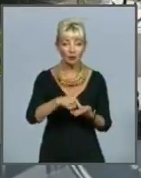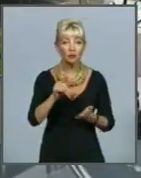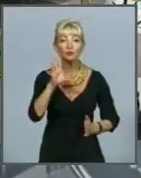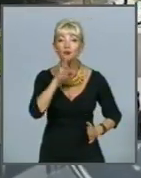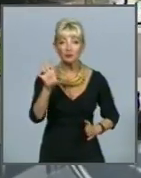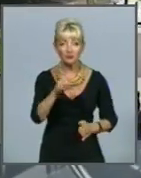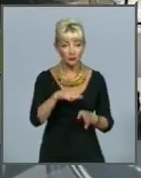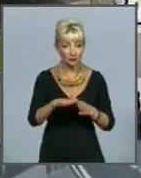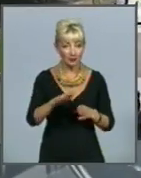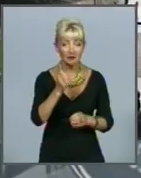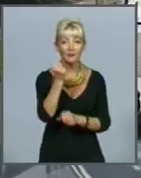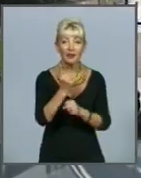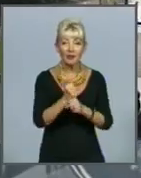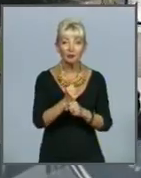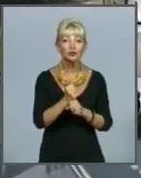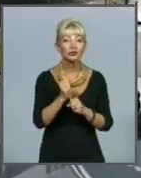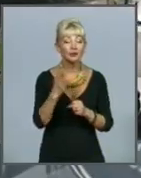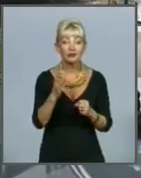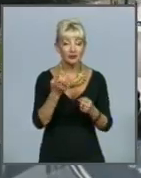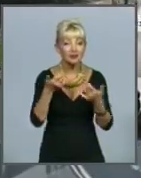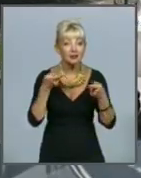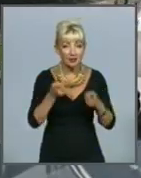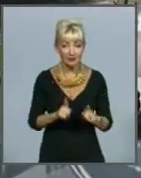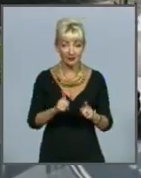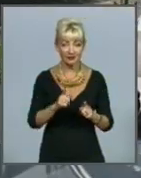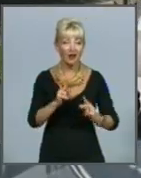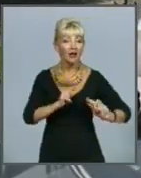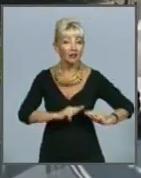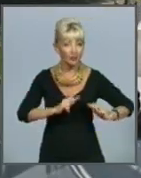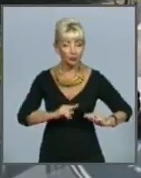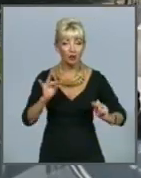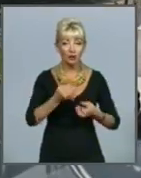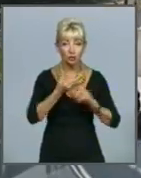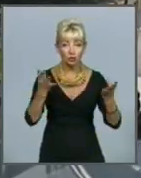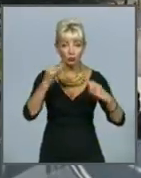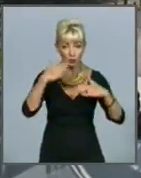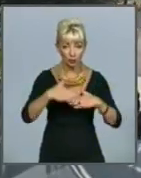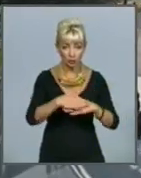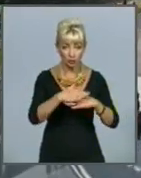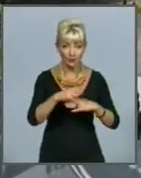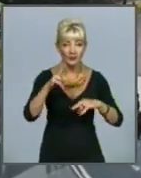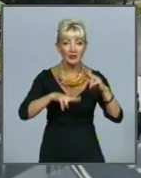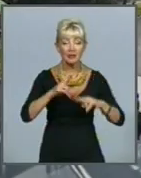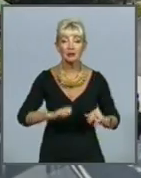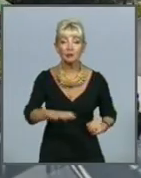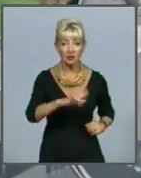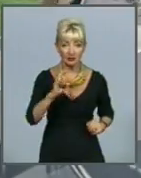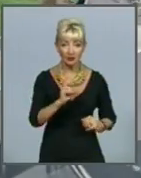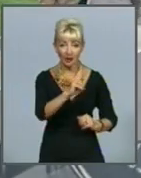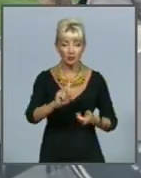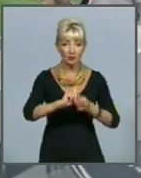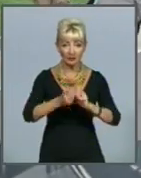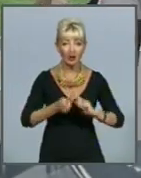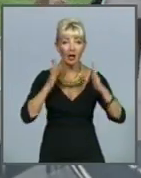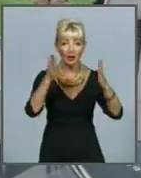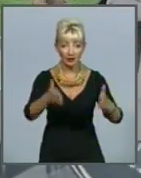комунальники в буквальному сенсі слова працювали і вдень, і вночі. Будівельний майданчик, на який перетворилася алея,